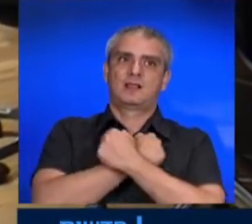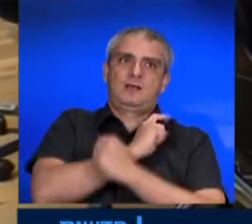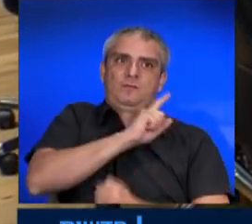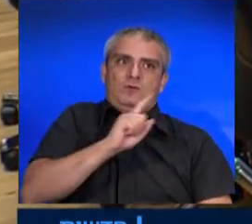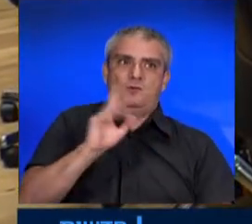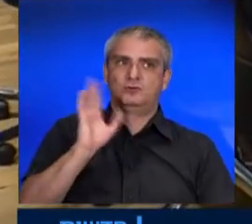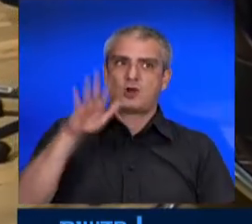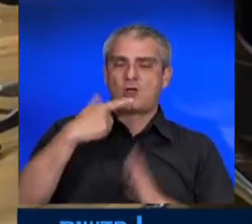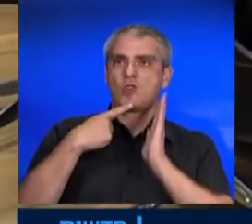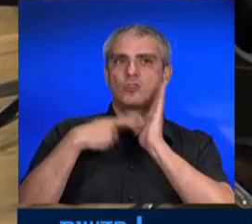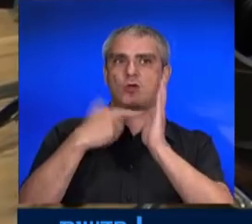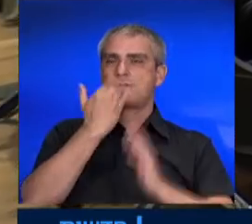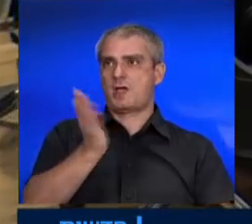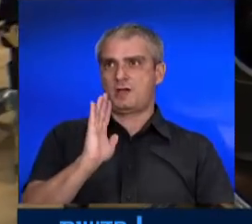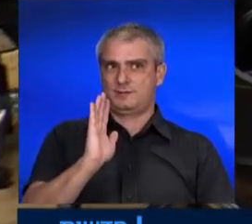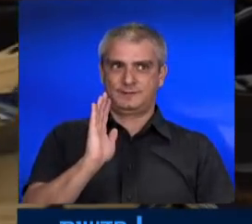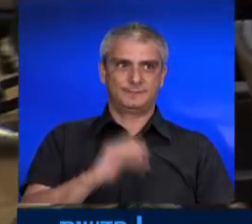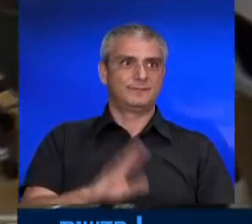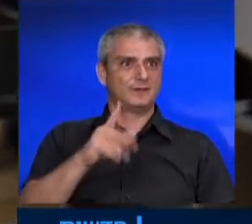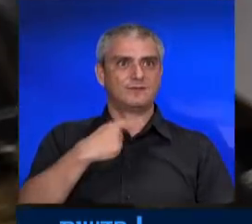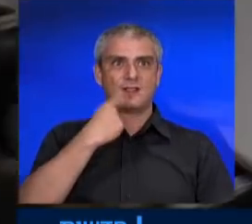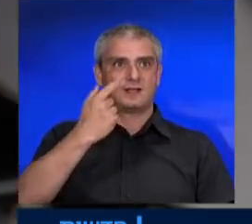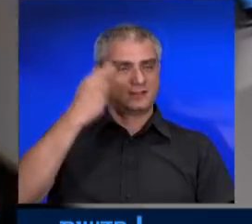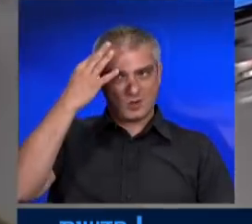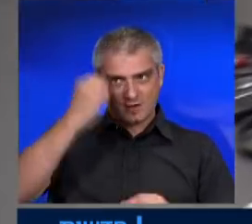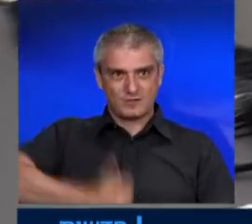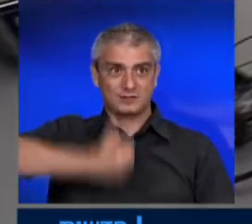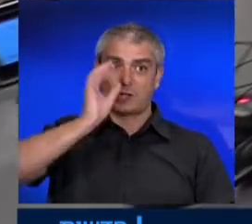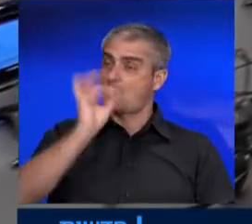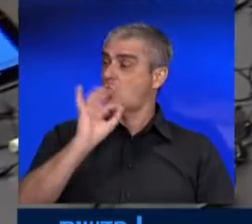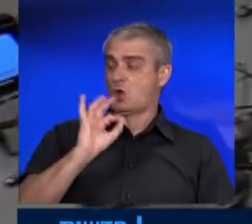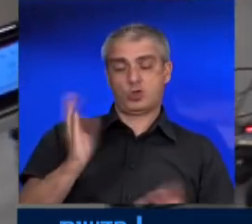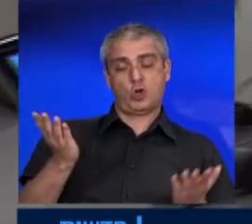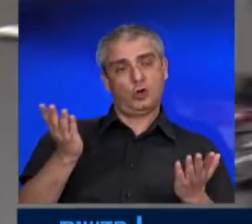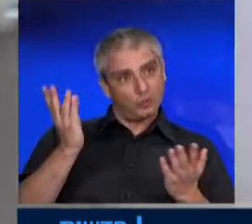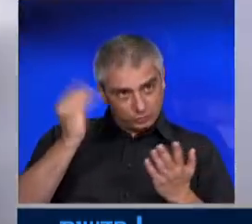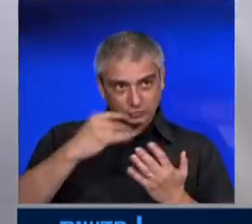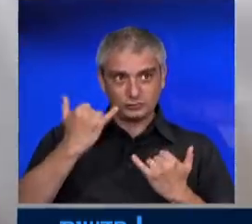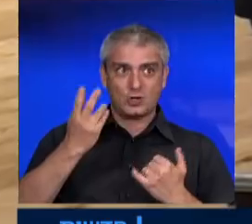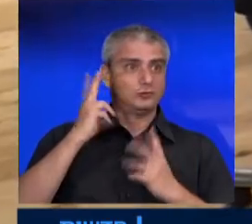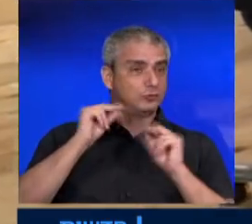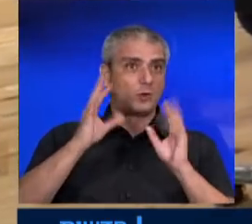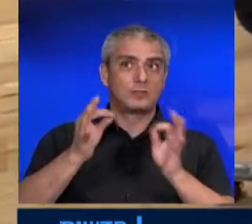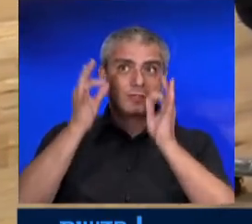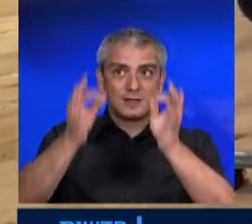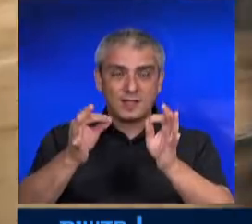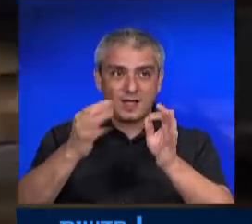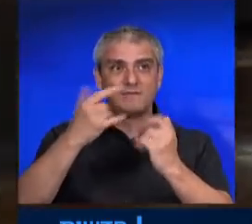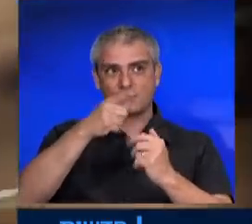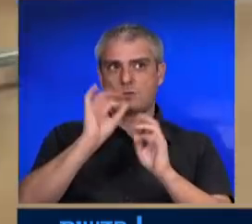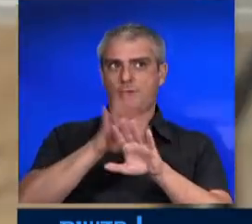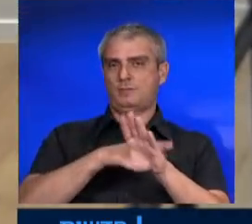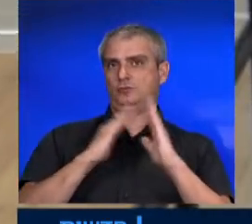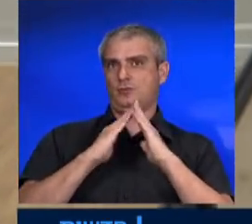יהיה דוגמה רע, שלא יהיה דוגמה רע. אפשר להגיד כבוד השר? היי אחי. עוד לא? עוד לא. עוד לא, יש עכשיו שמועות שזה נדחה. וכאן הוא באמת מרגיש